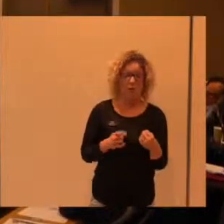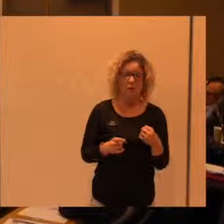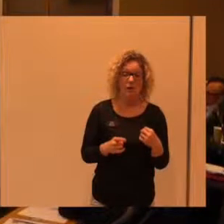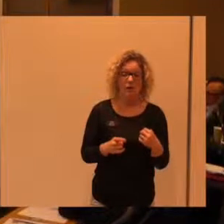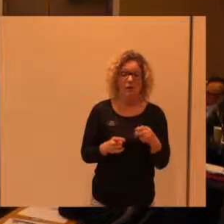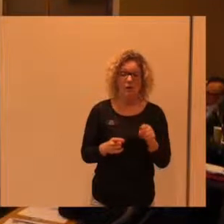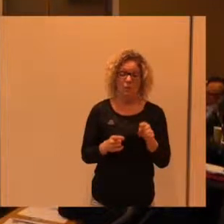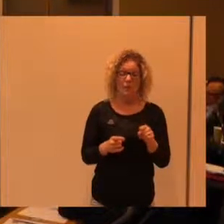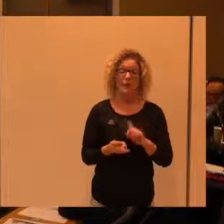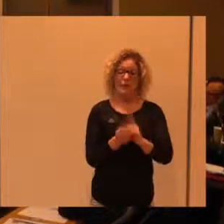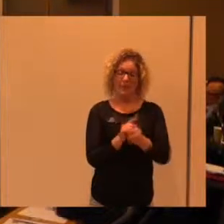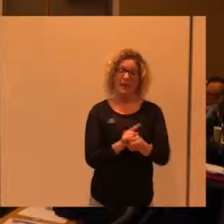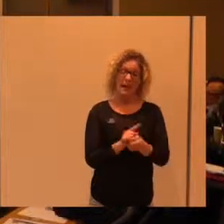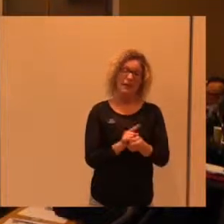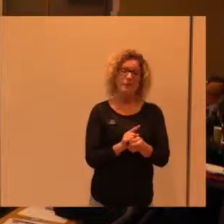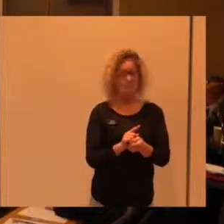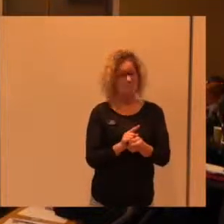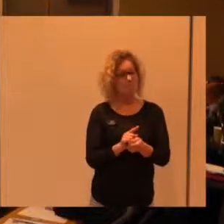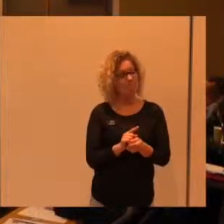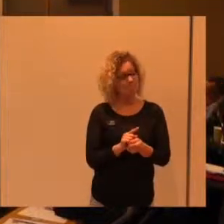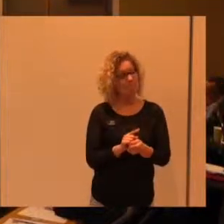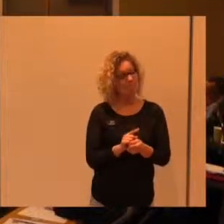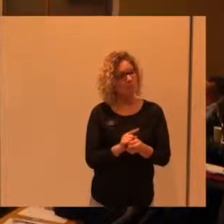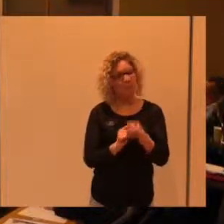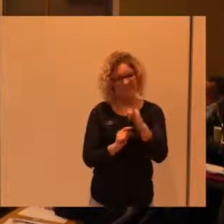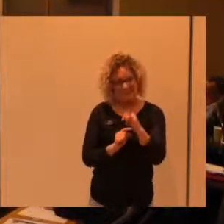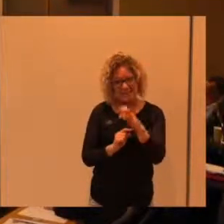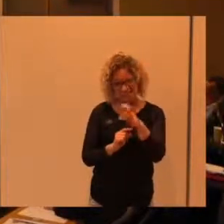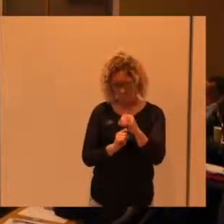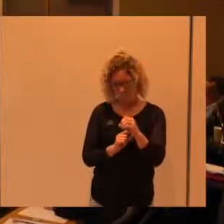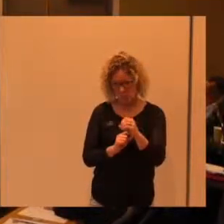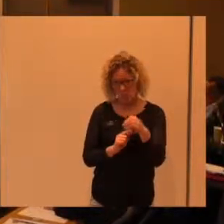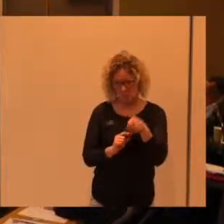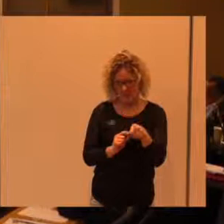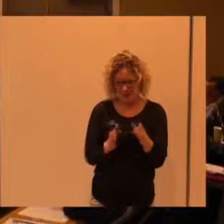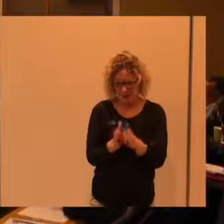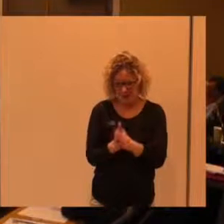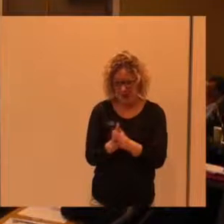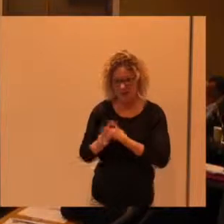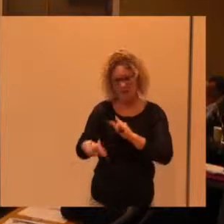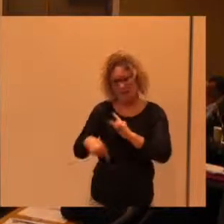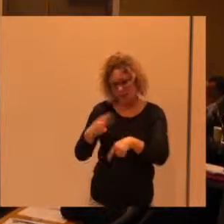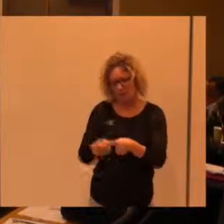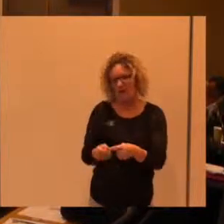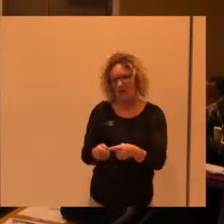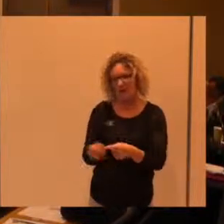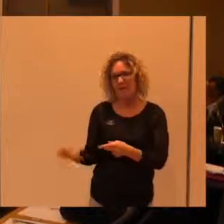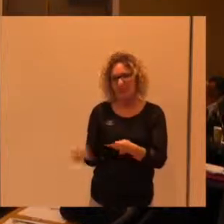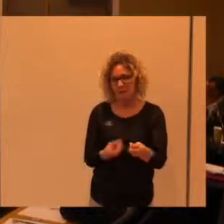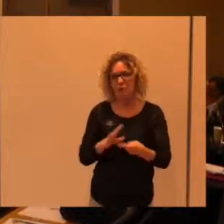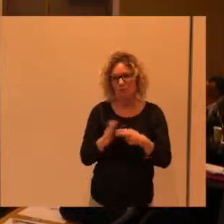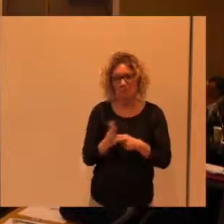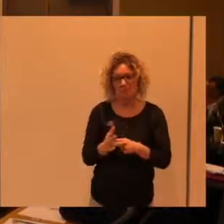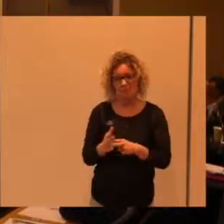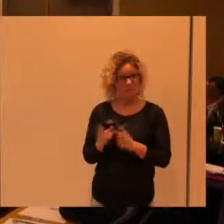Och så blev den också en sån här ISO. Alltså den kommer in i det traditionella standardiseringssystemet. För så var